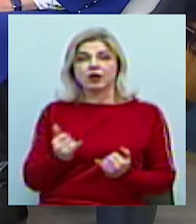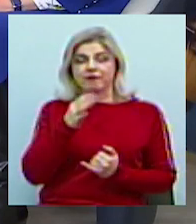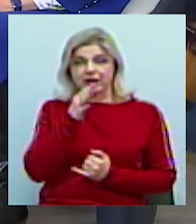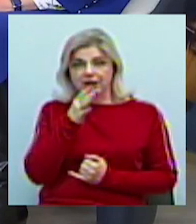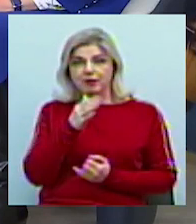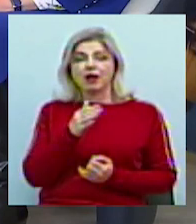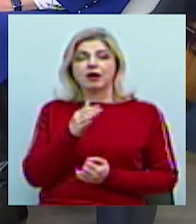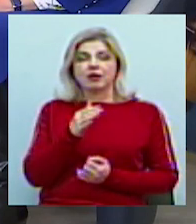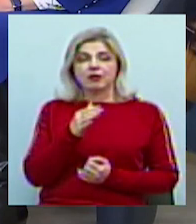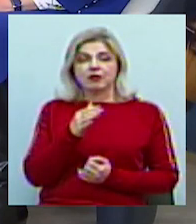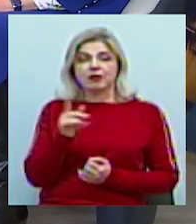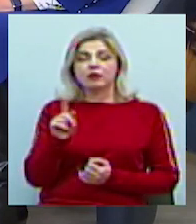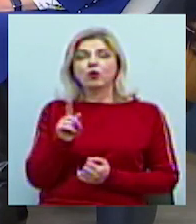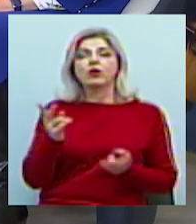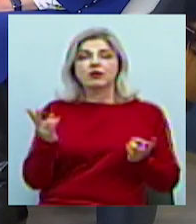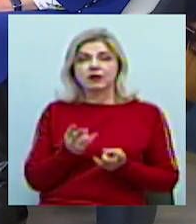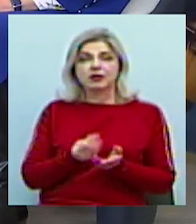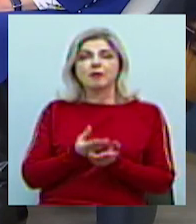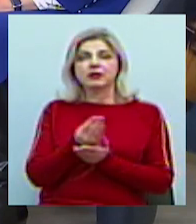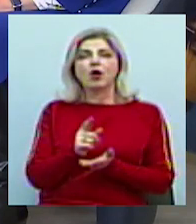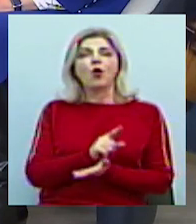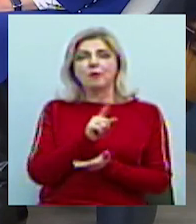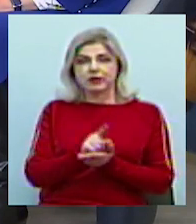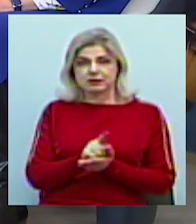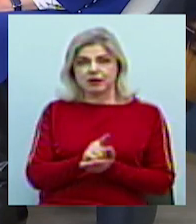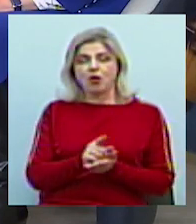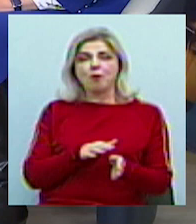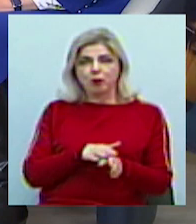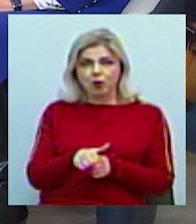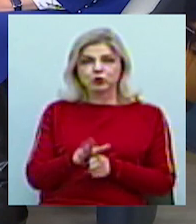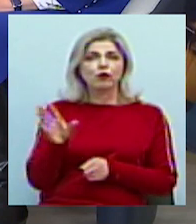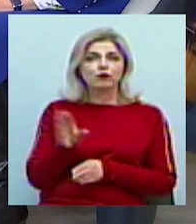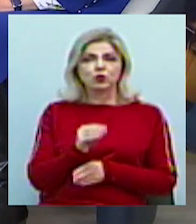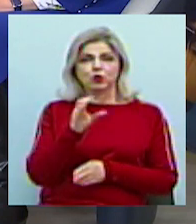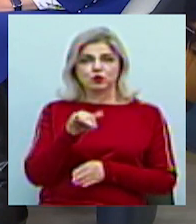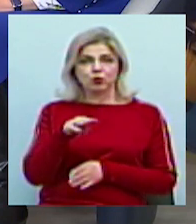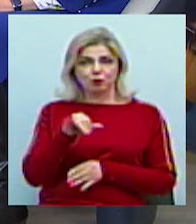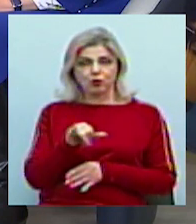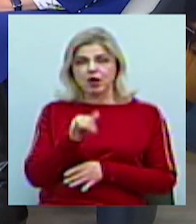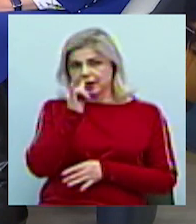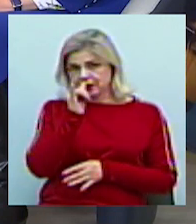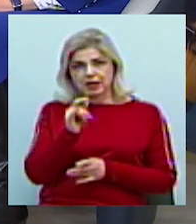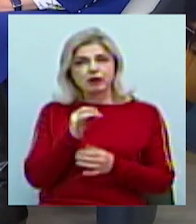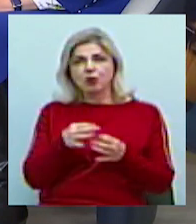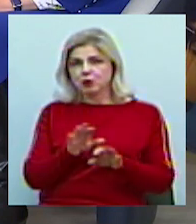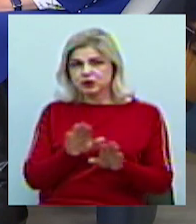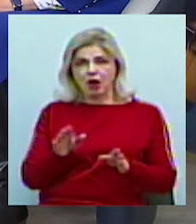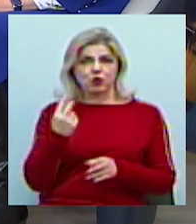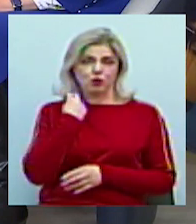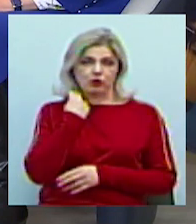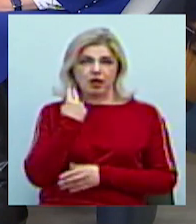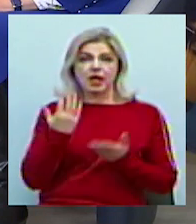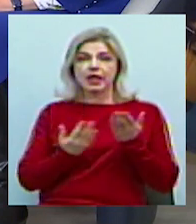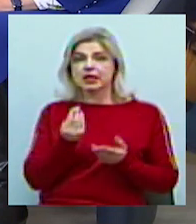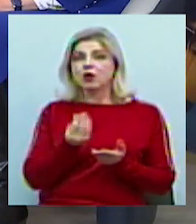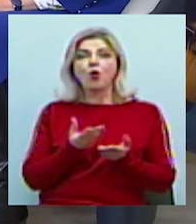йде мова про те, що необхідно сплачувати в обов'язковому порядку повністю всю суму, тобто не допускати боргів. Тому що в разі, якщо ці кошти